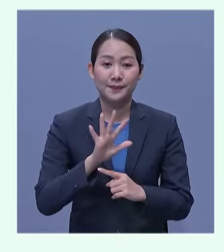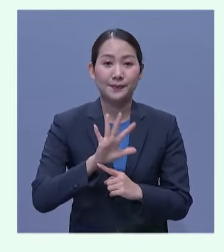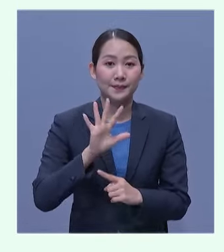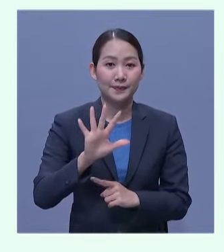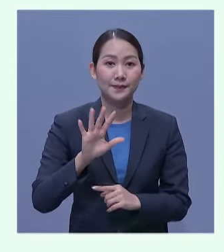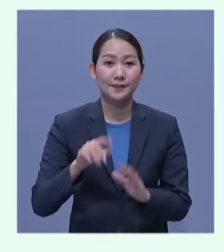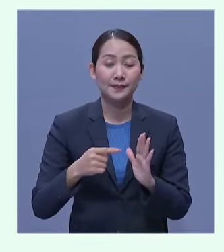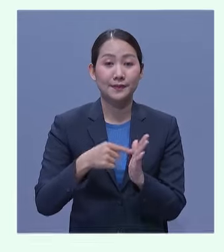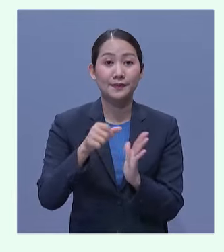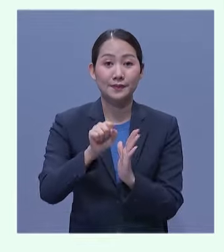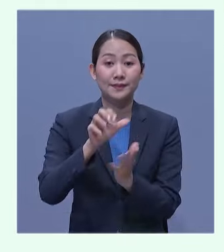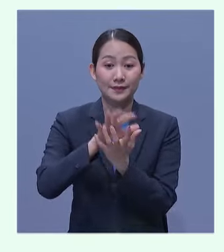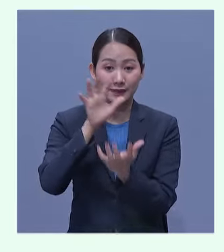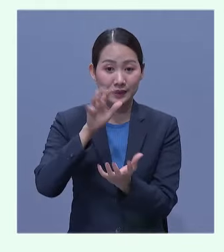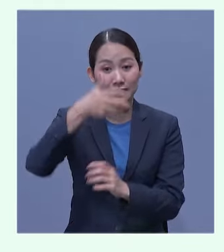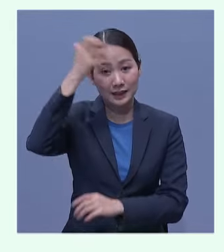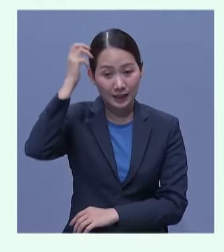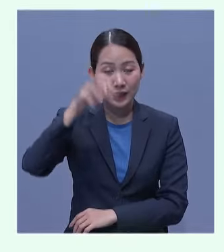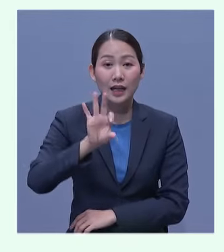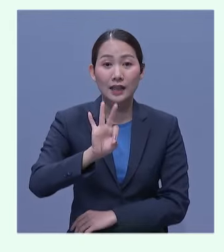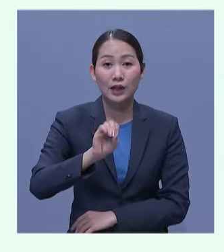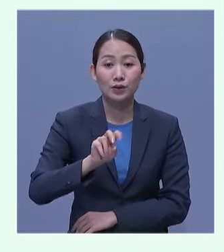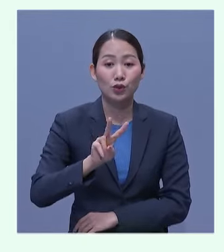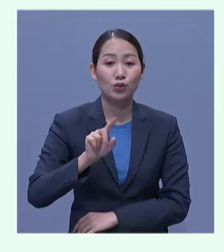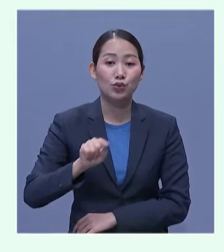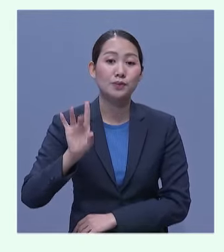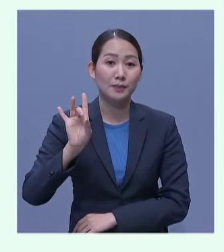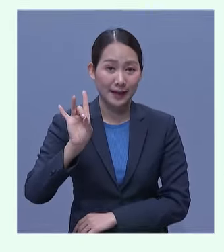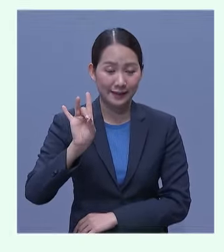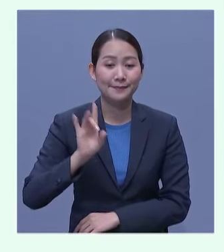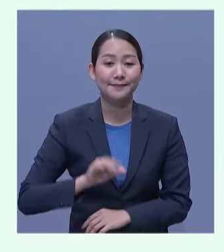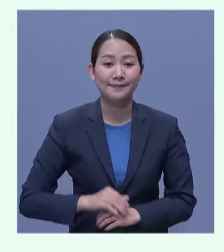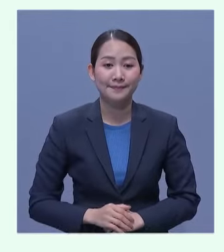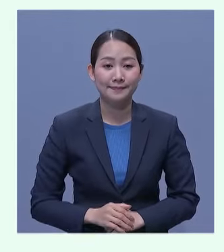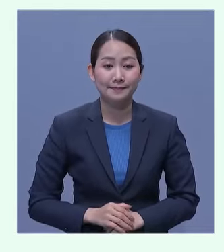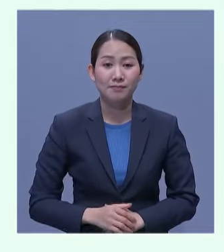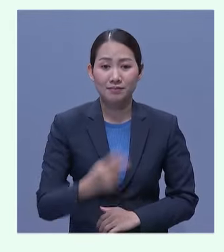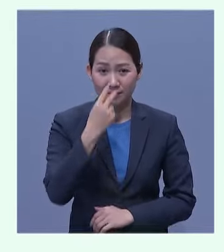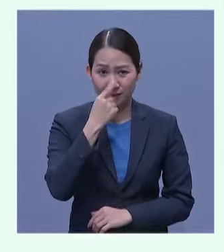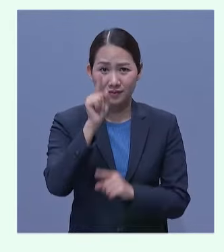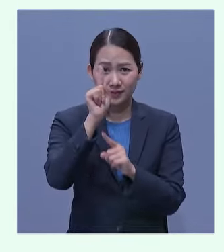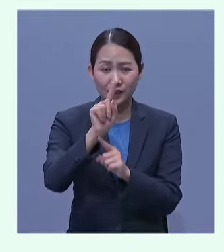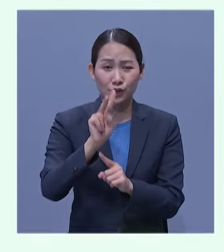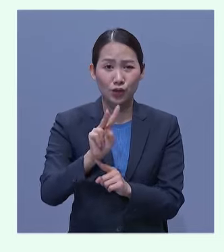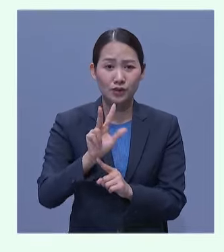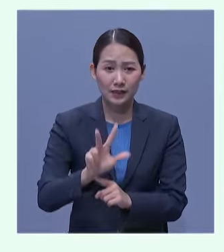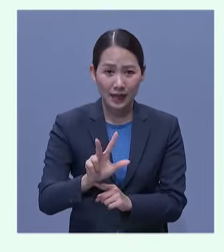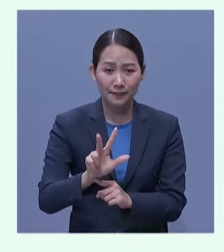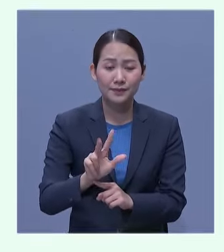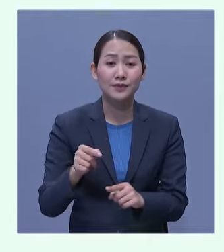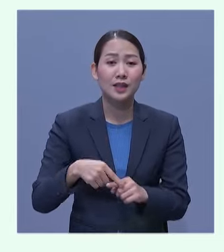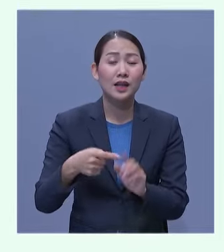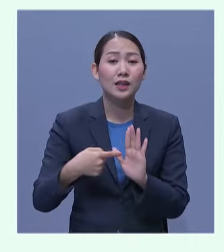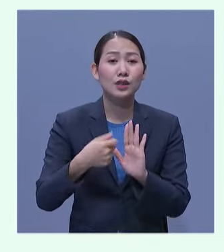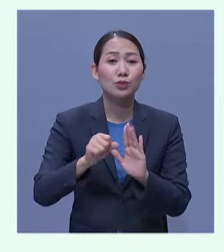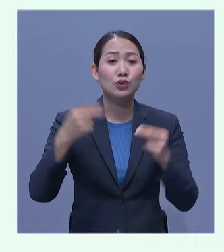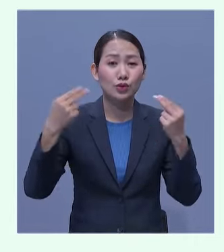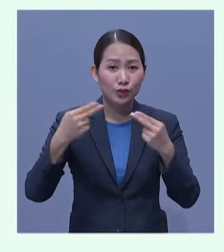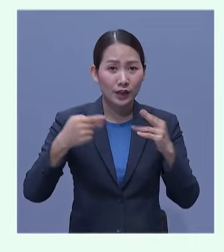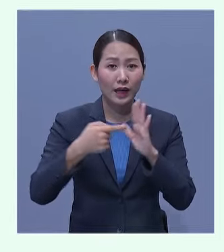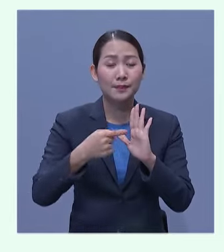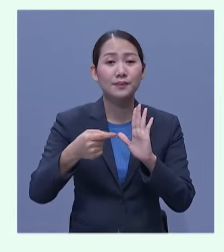92.9ไมโครกรัมต่อลูกบาทเมตรจะเห็นว่า 3จังหวัดท็อปีเนี่ยสมุทรสงครามสมุทรสาคร